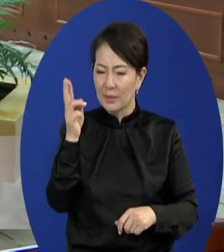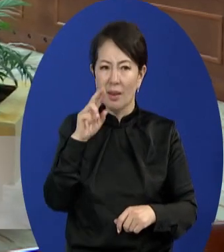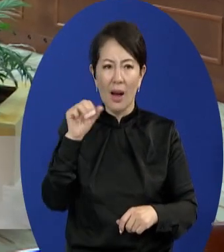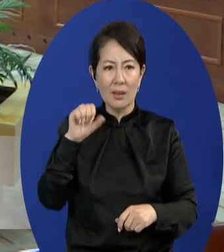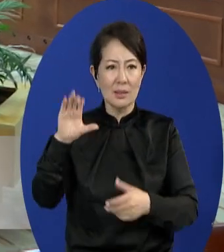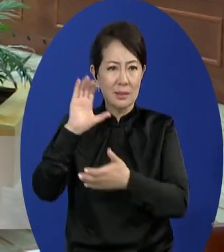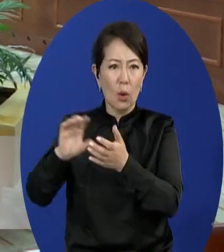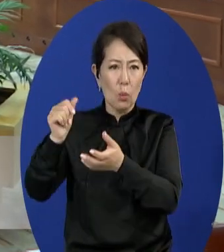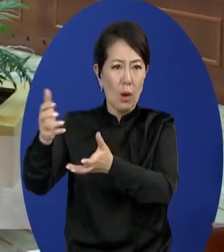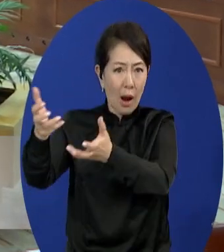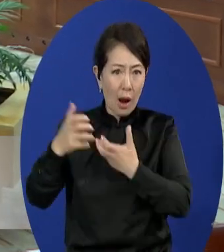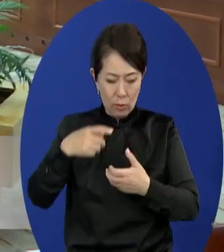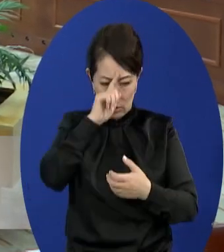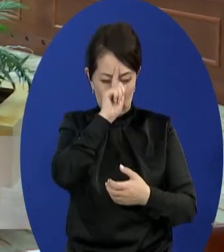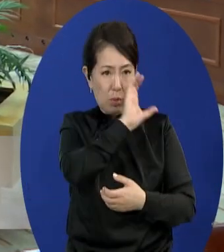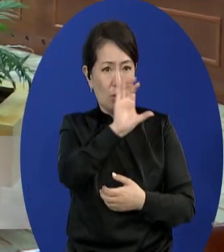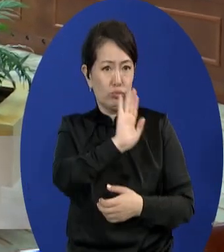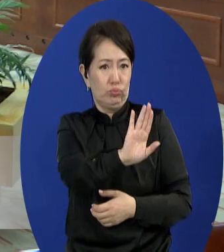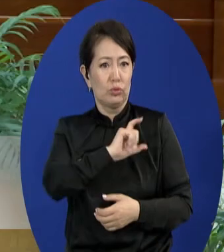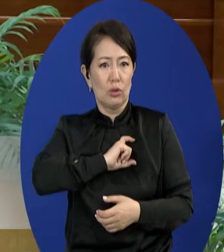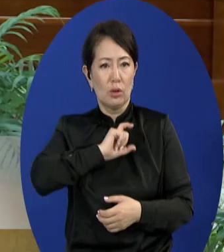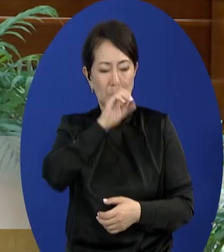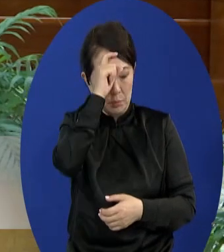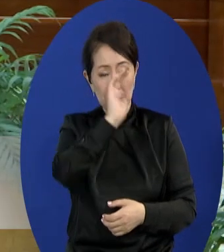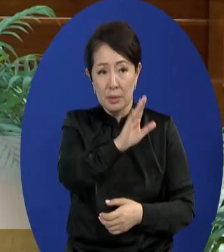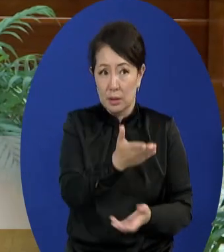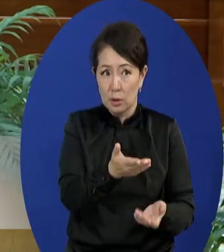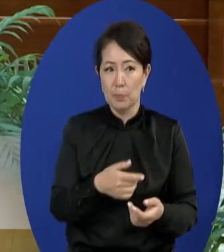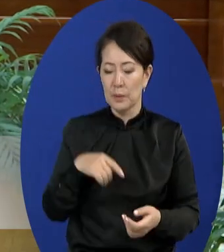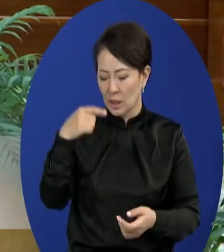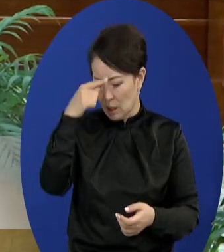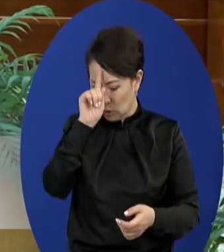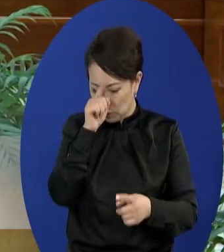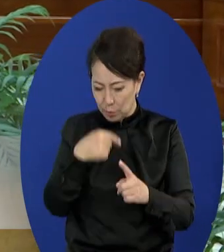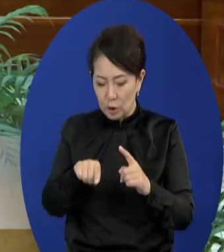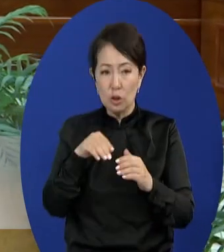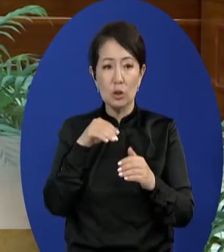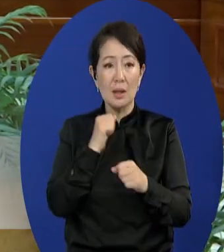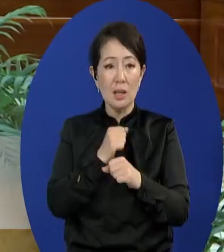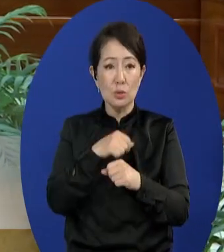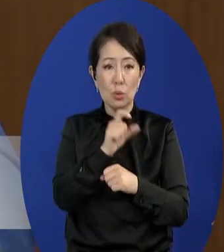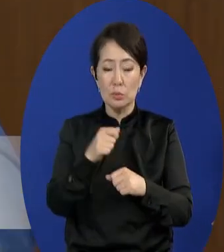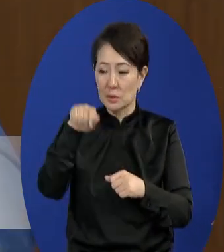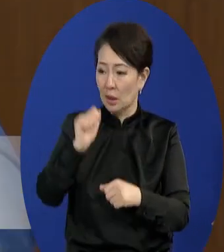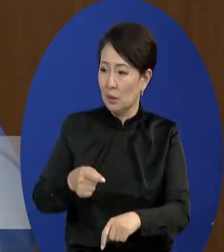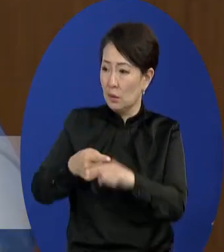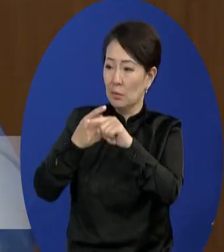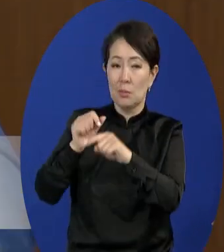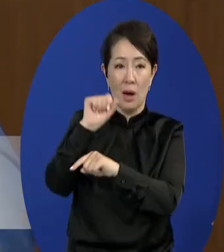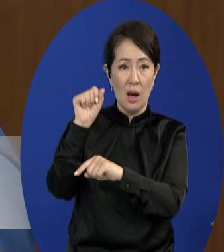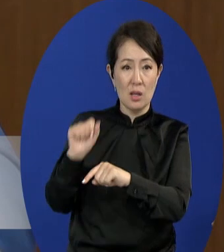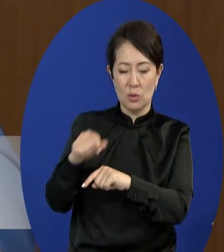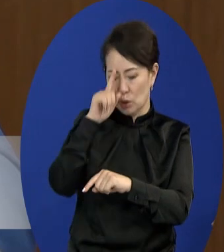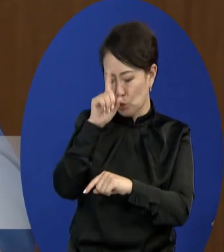хэрхэн зарцуулах нь тухайн эрүүл мэндийн байгууллагын эрх мэдэлд байгаа юм. Эрүүл мэндийн салбарт ажиллагсдын цалин нэмэгдүүлэх асуудлыг эрүүл мэндийн санхүүжилтийн